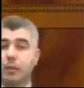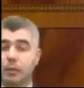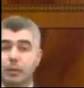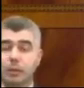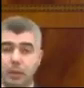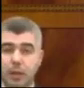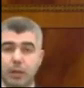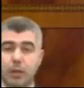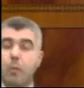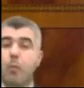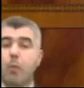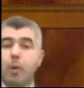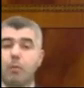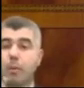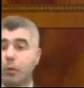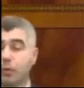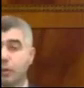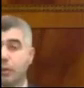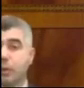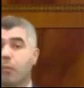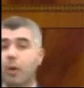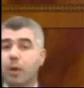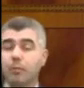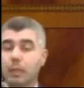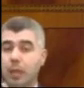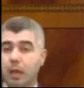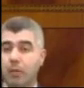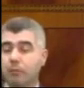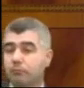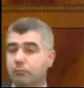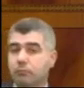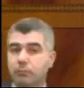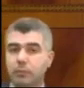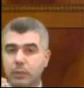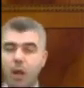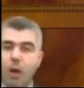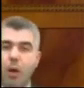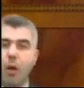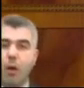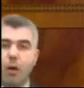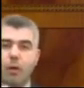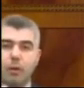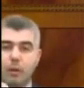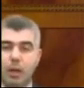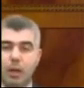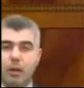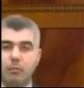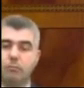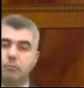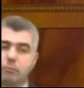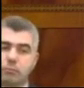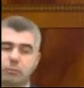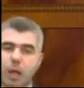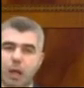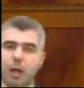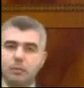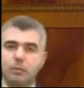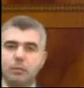وخطة الحكم الذاتي لعام 2016 هي الحل الوحيد لهذا النزاع